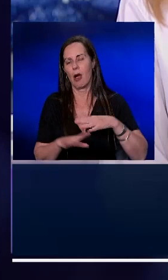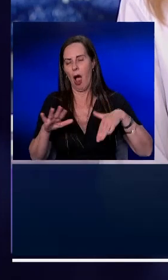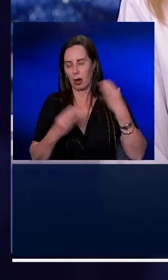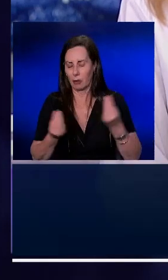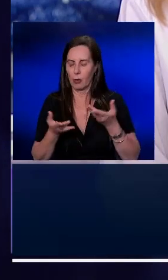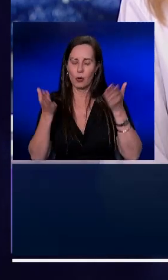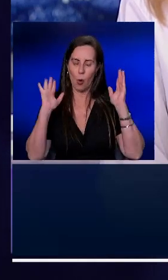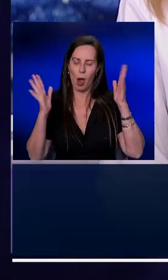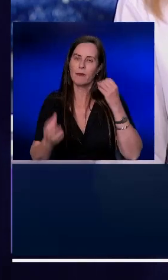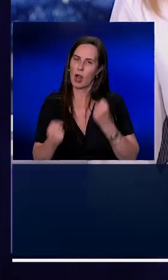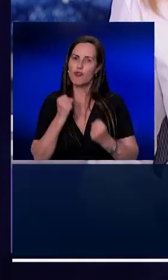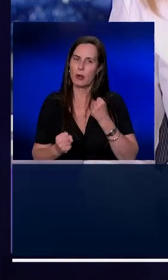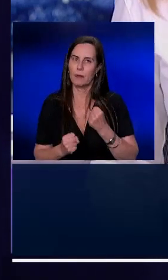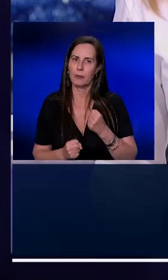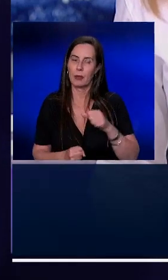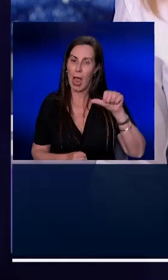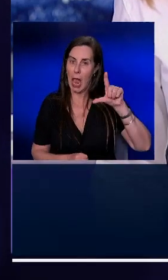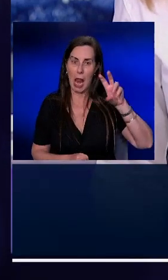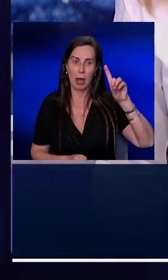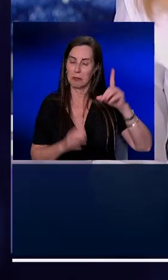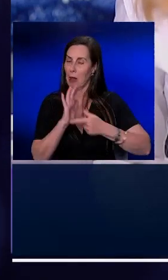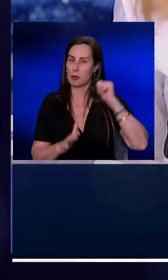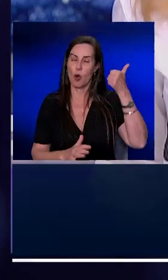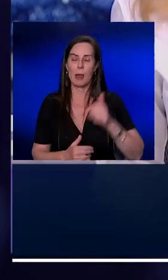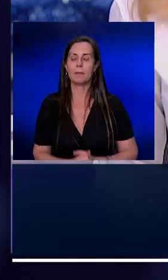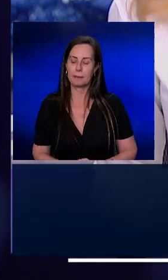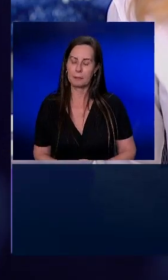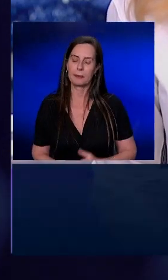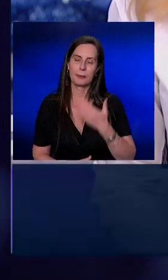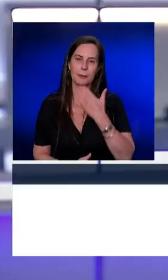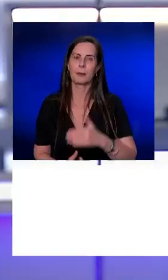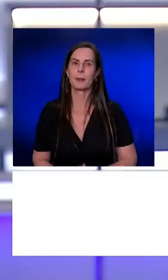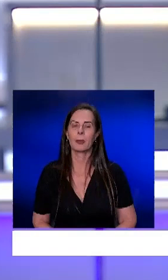כך קשה שהעיר אלעד לא ראתה. תודה רבה, עקיבא.